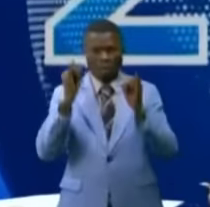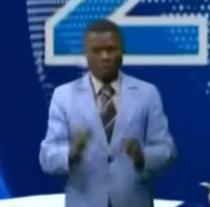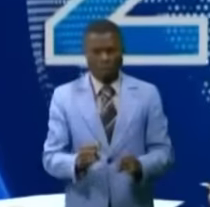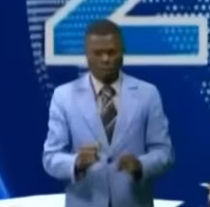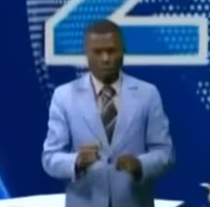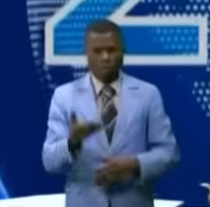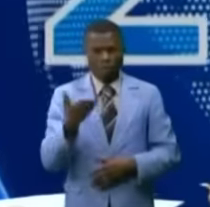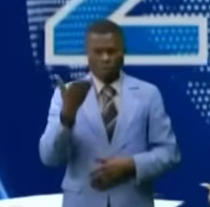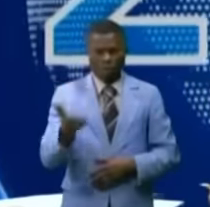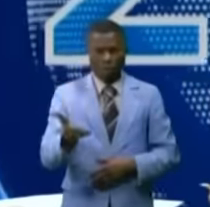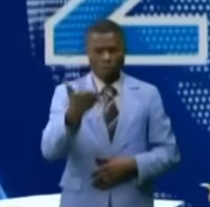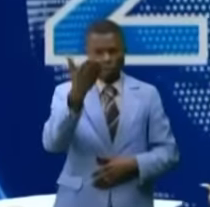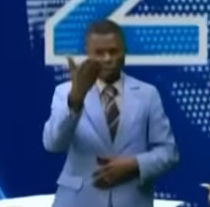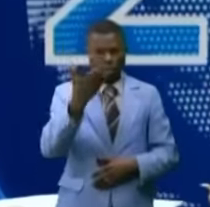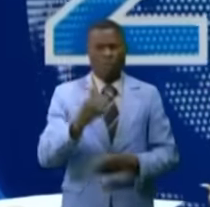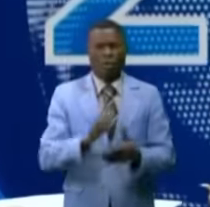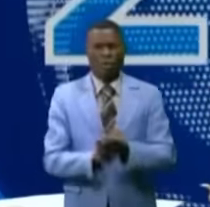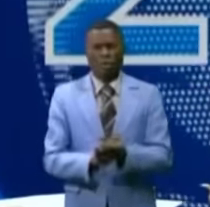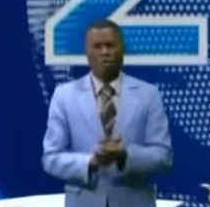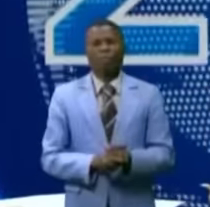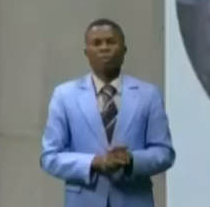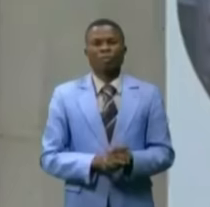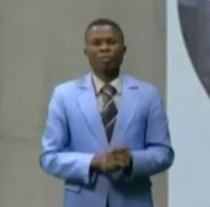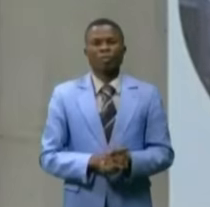Cachemire Colongé-Libérante, Lucie Lavitchisenda.